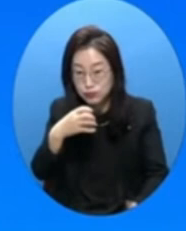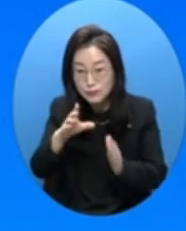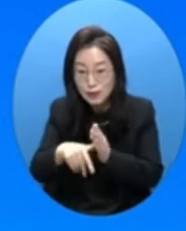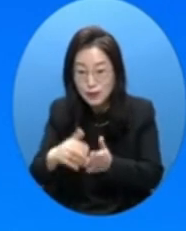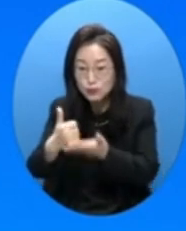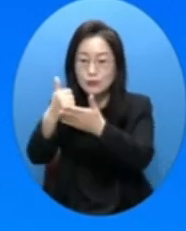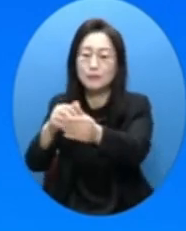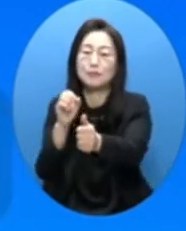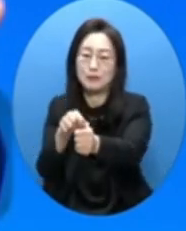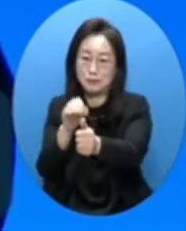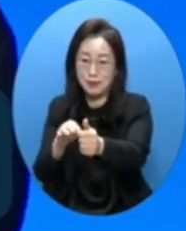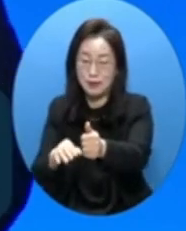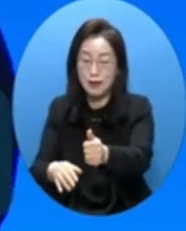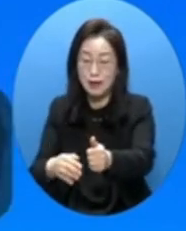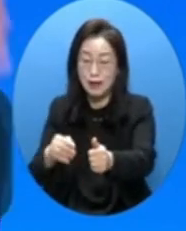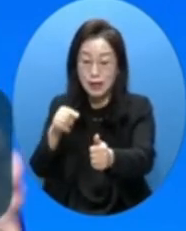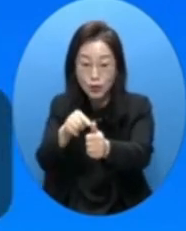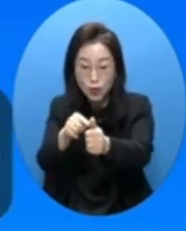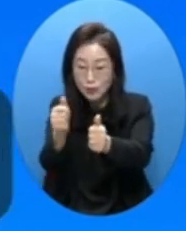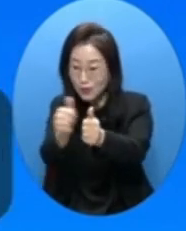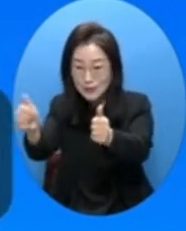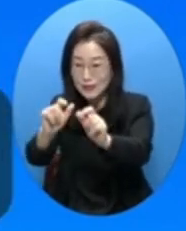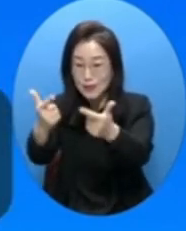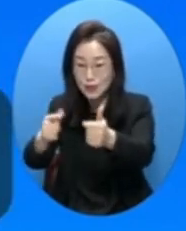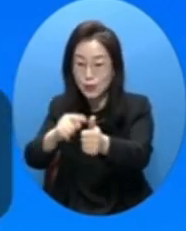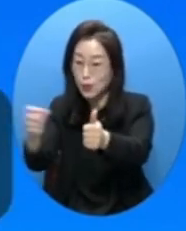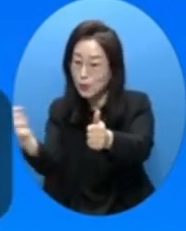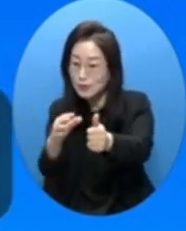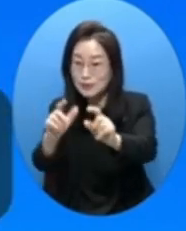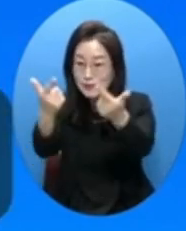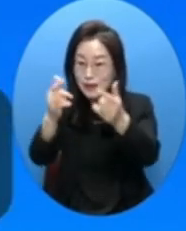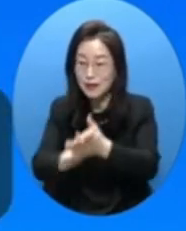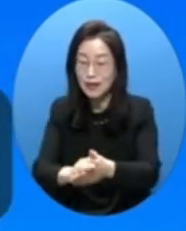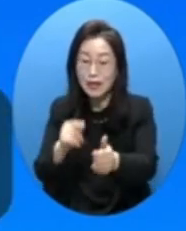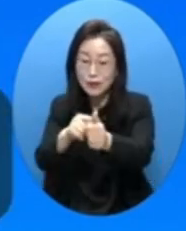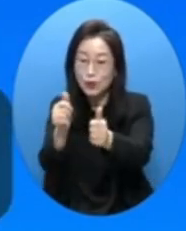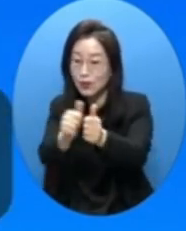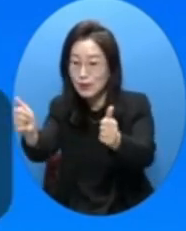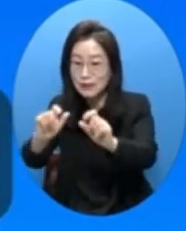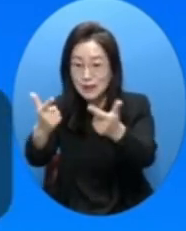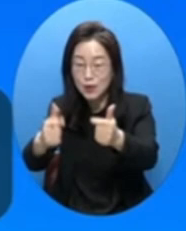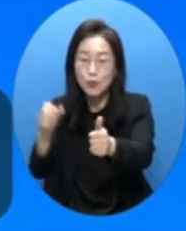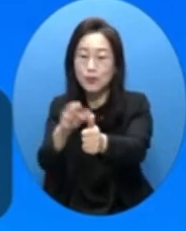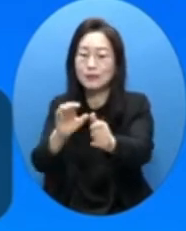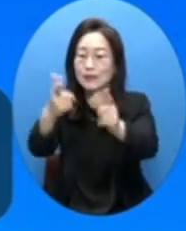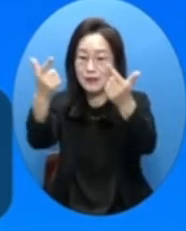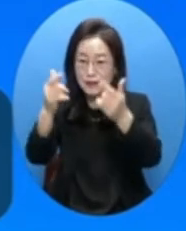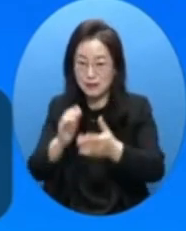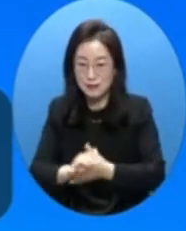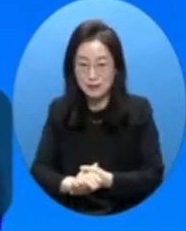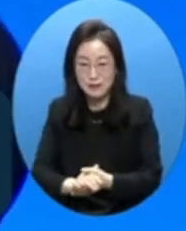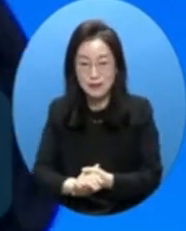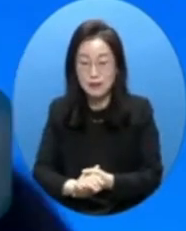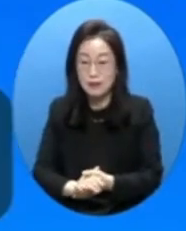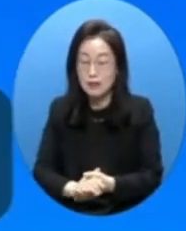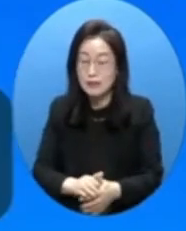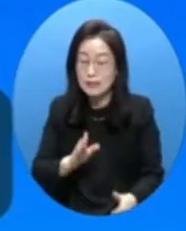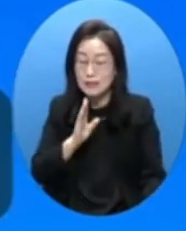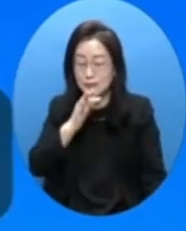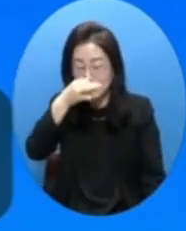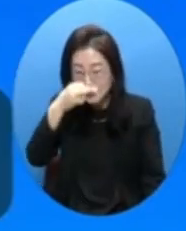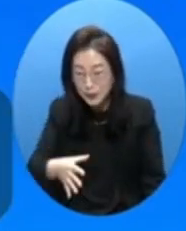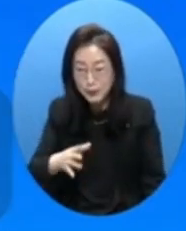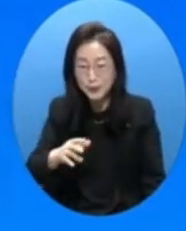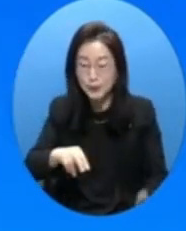주님 말씀하십니다. 내가 너를 떠나지 아니하고 버리지 아니하리라. 내가 너를 떠나지 아니하고 버리지 아니하리라. 아무리 힘들고